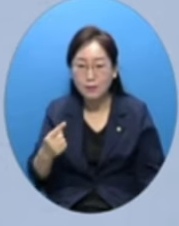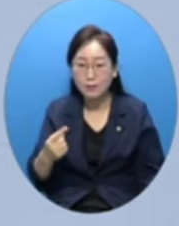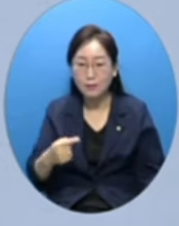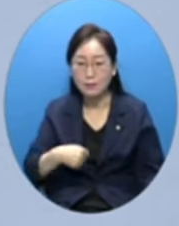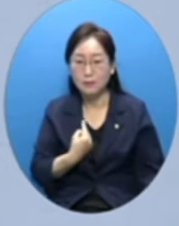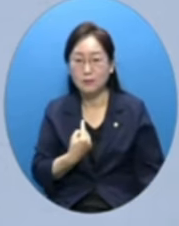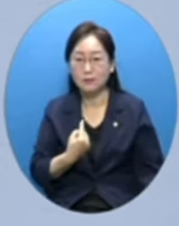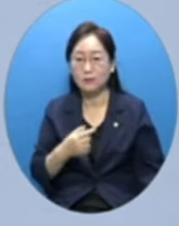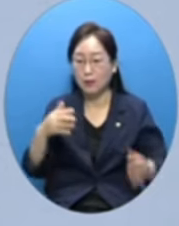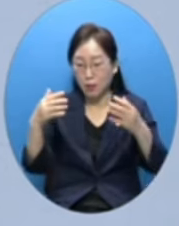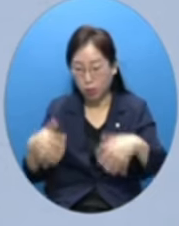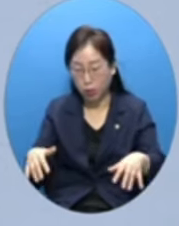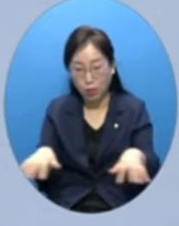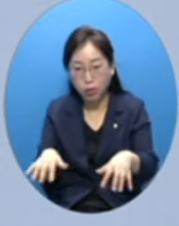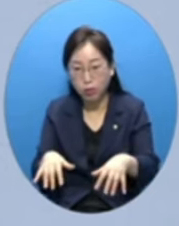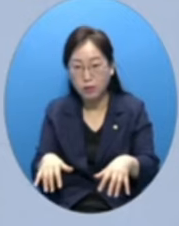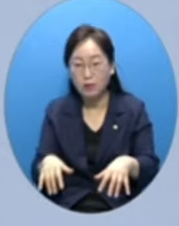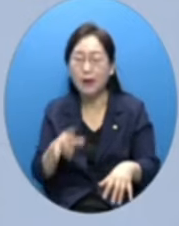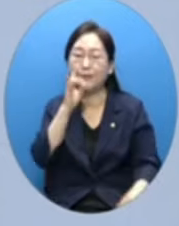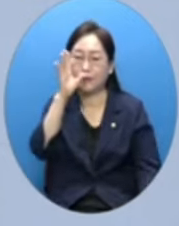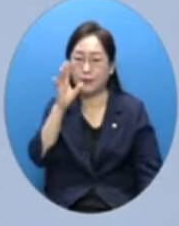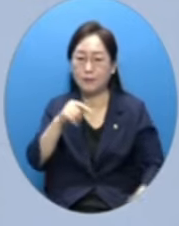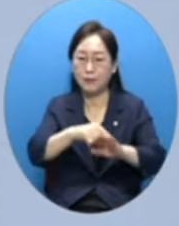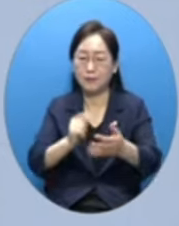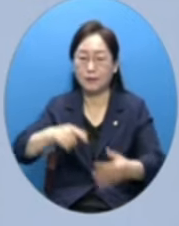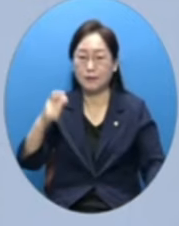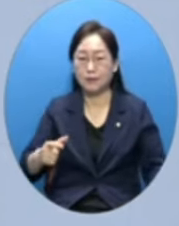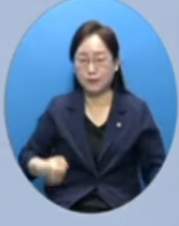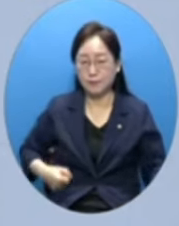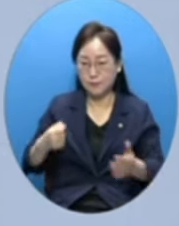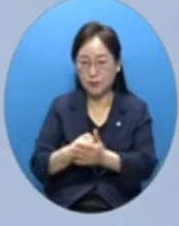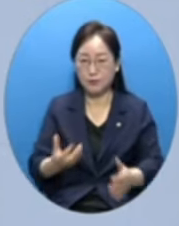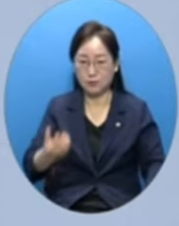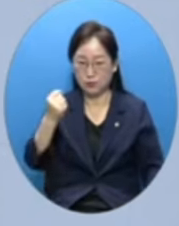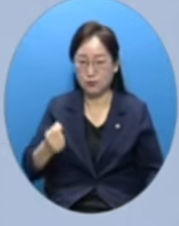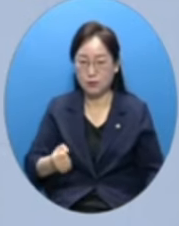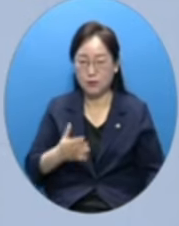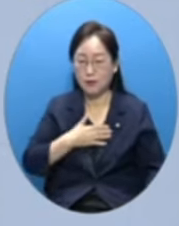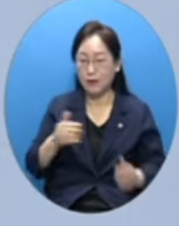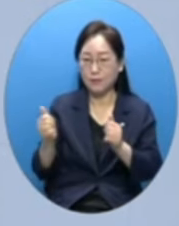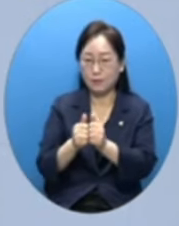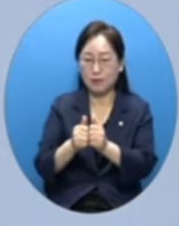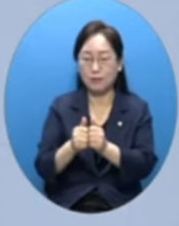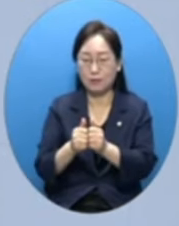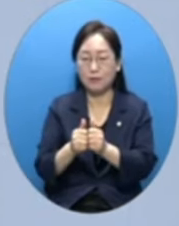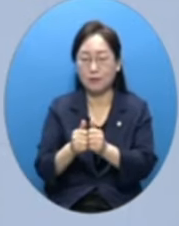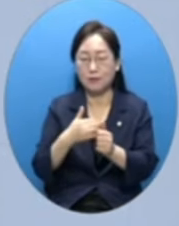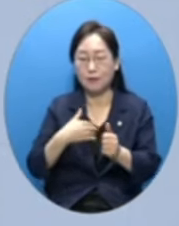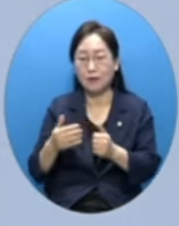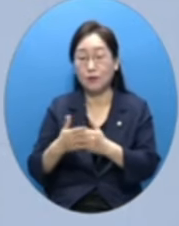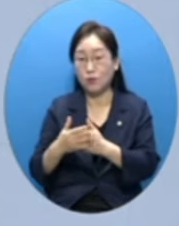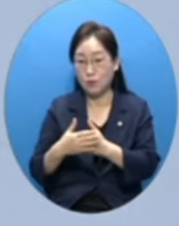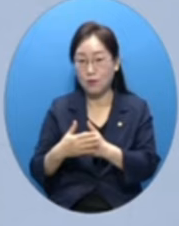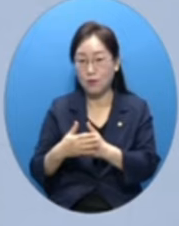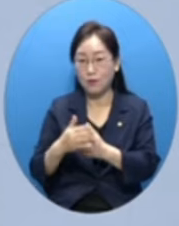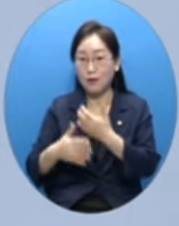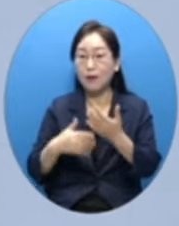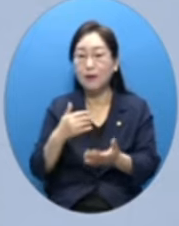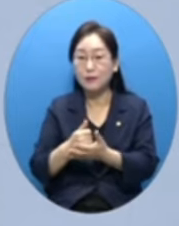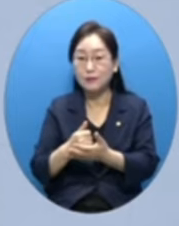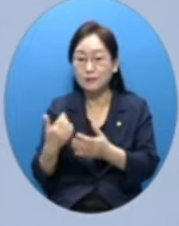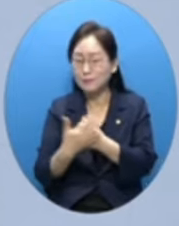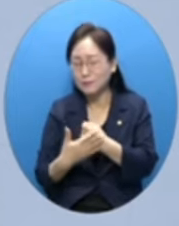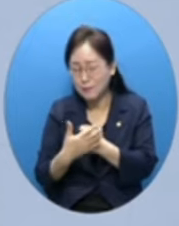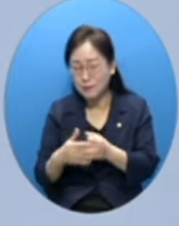스스로 약해져서 무너지면 안 됩니다 마음을 강하게 하고 담대해 나와 함께하시고 나를 통해서 역사하시는 주님의